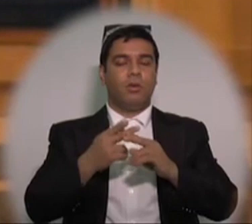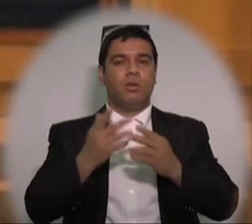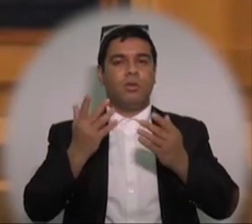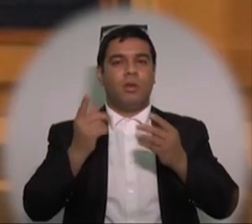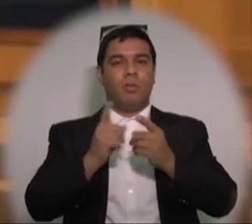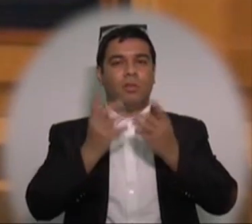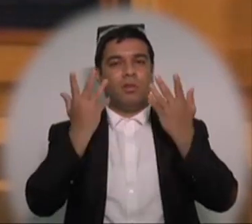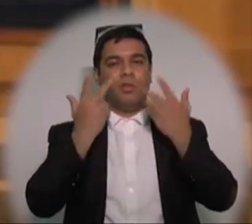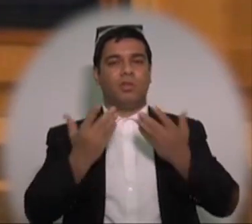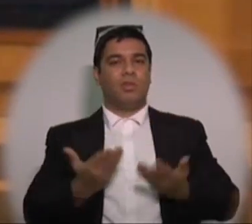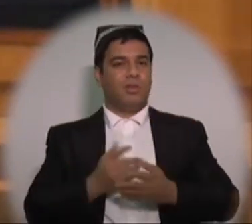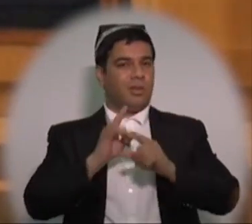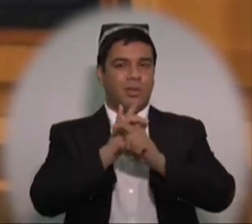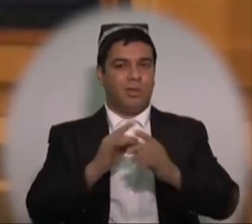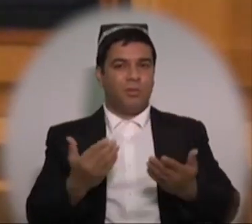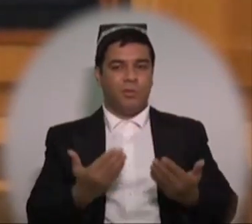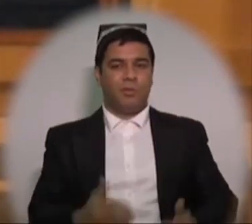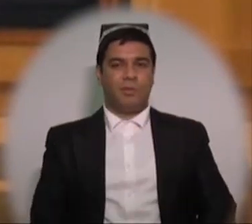rohat farog'atini buzib turadi.